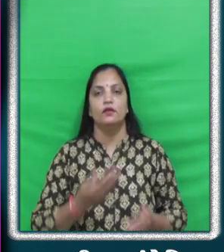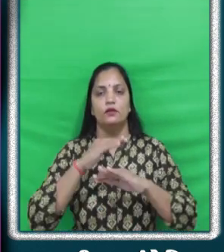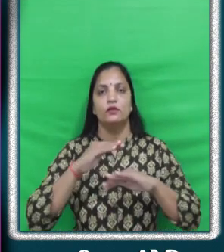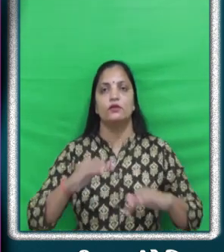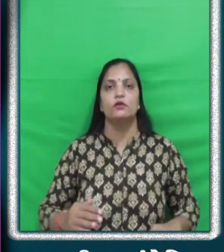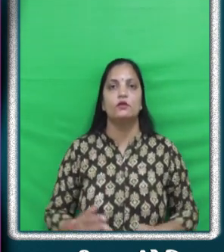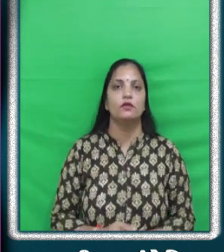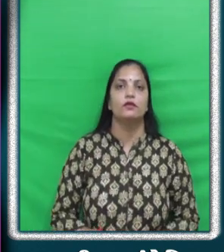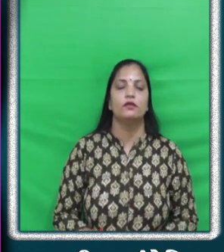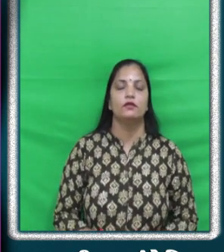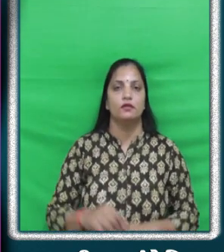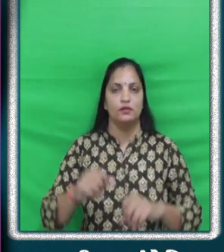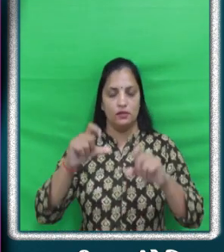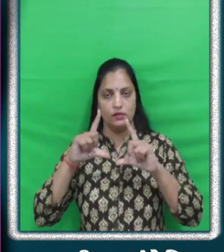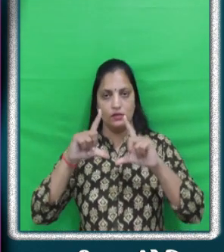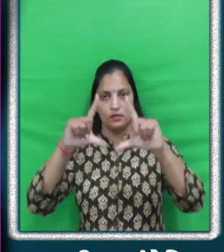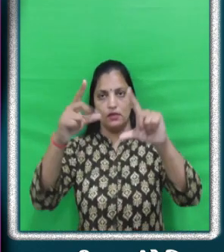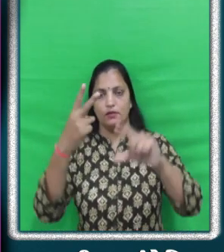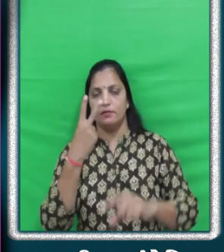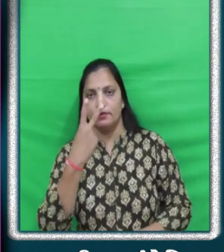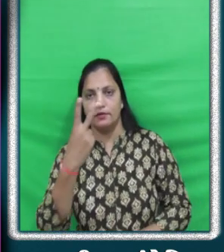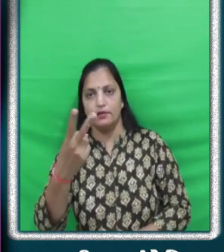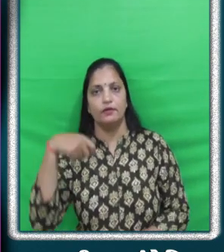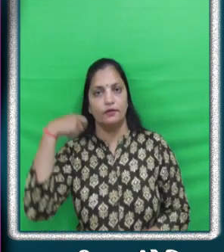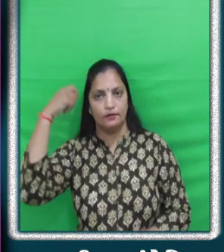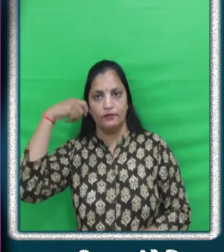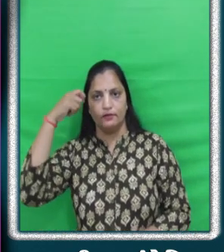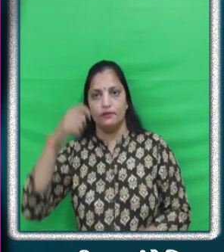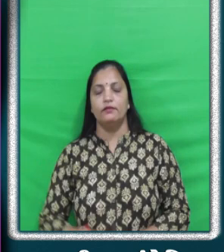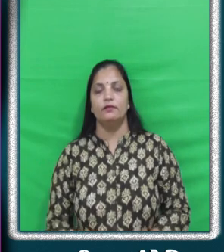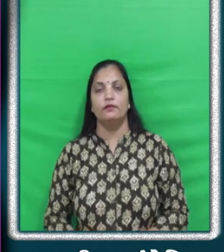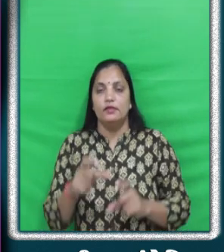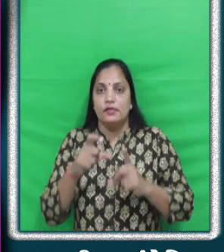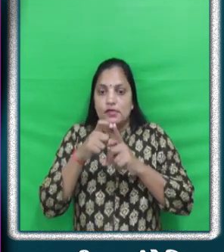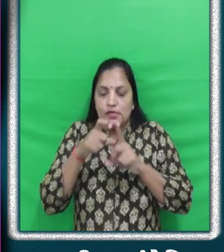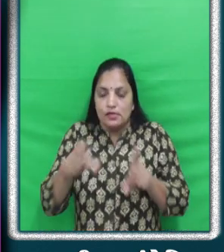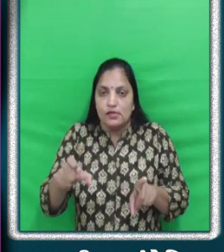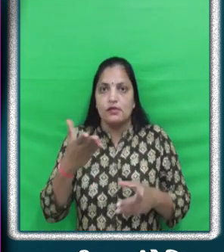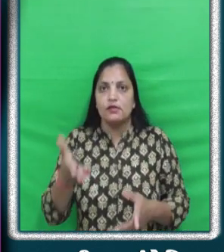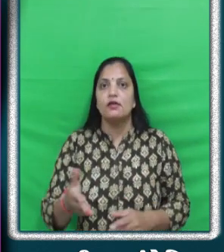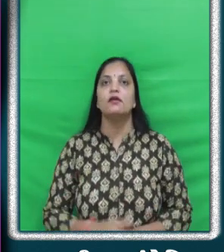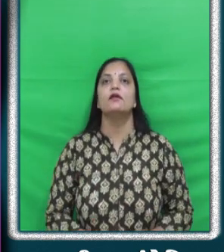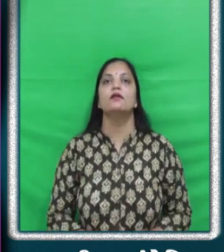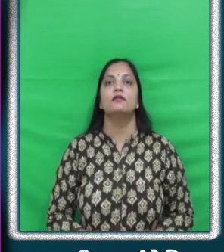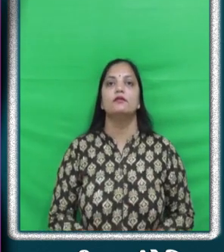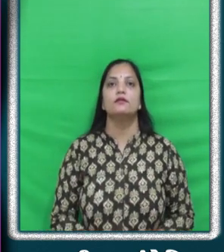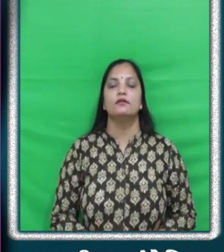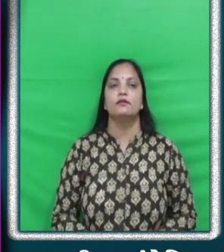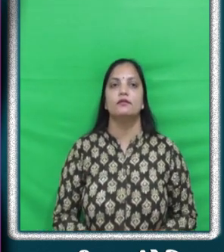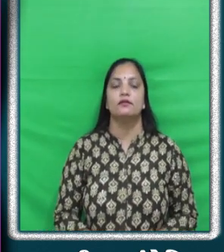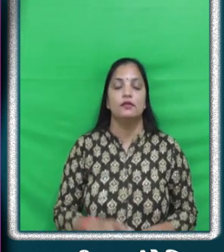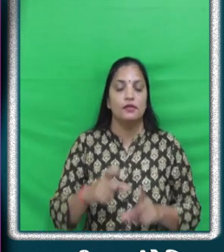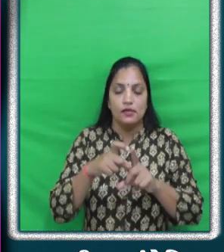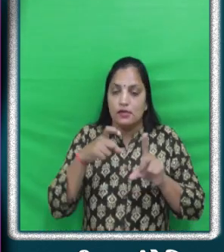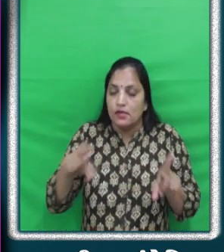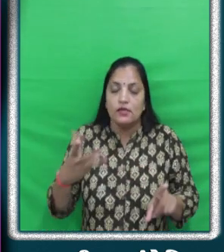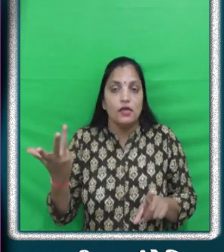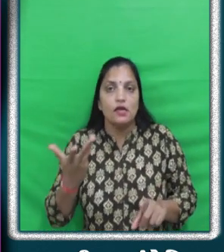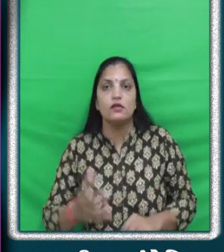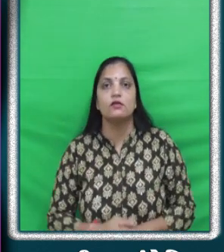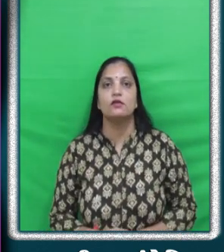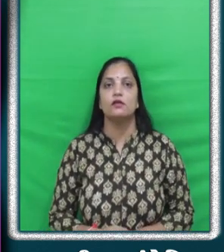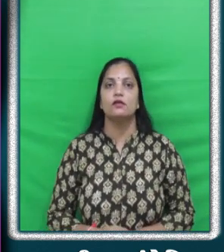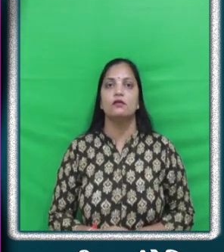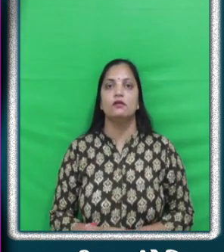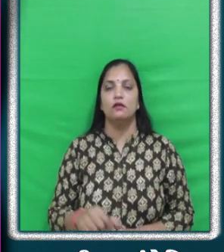તો વિદ્યાર્થી મિત્રો, અહીંયા સ્ક્રીન ઉપર વિડીયો છે, તમને દેખાય છે? ડેન્જર છે વિદ્યાર્થી. શું ડેન્જર છે? અહીં ડેન્જરની આકૃતિ જોઈ ને, શું ડેન્જર